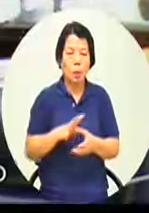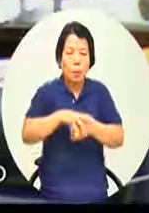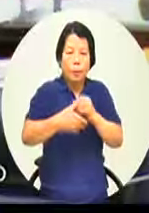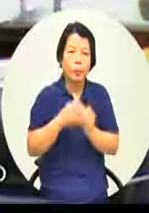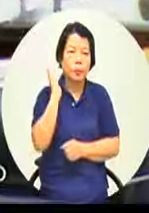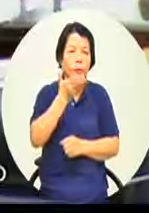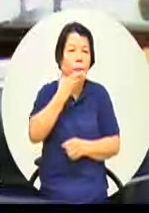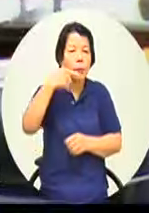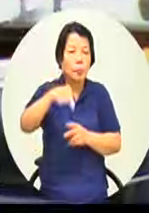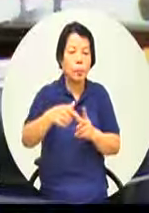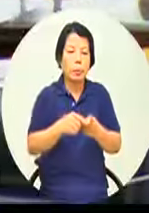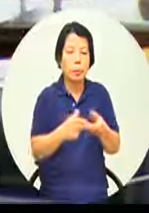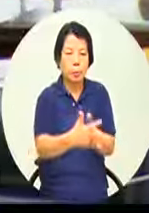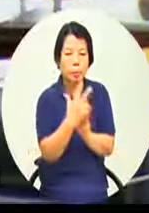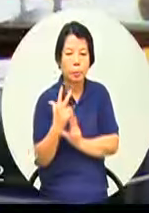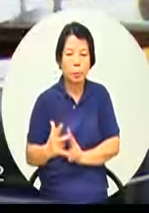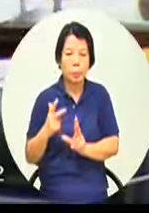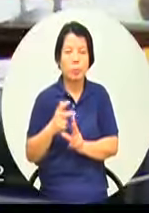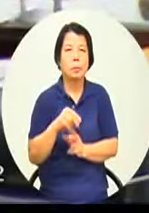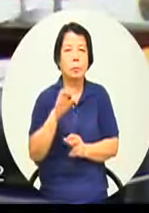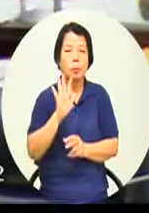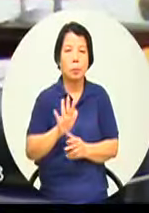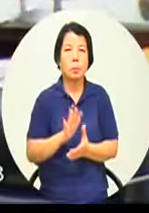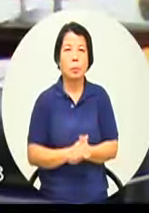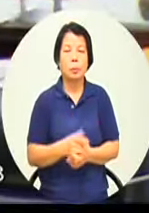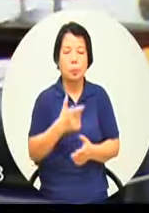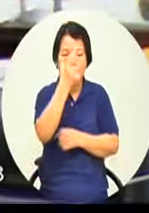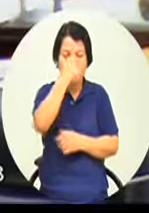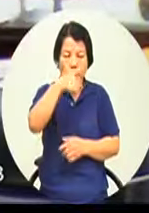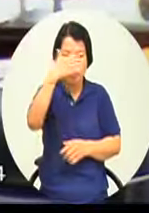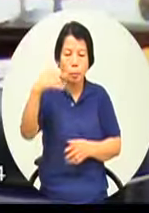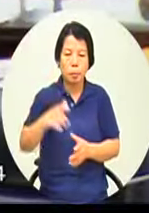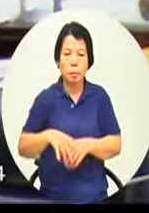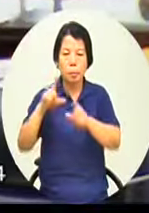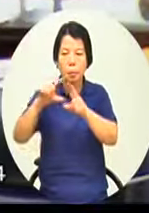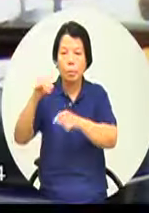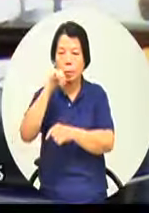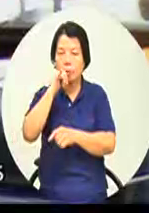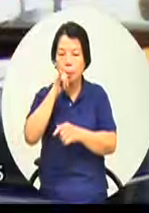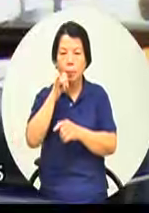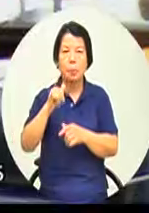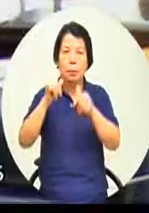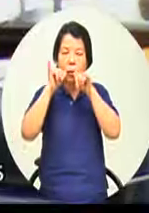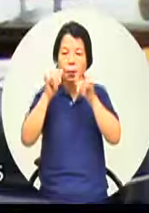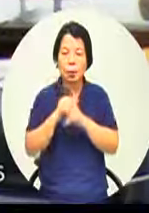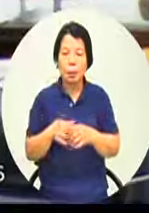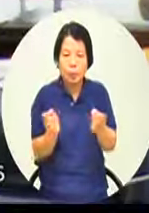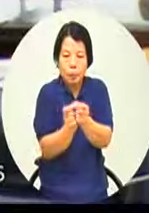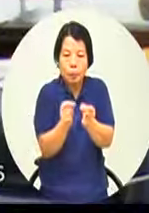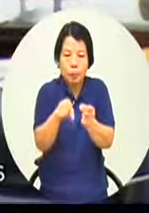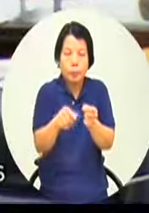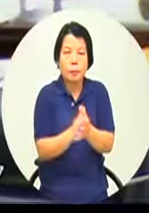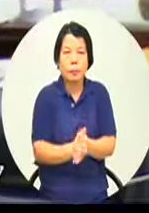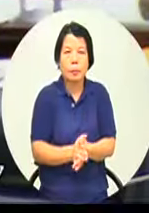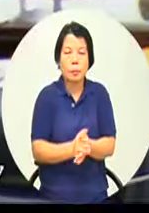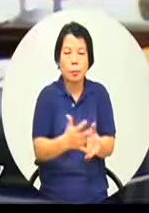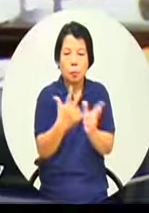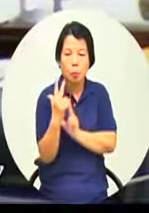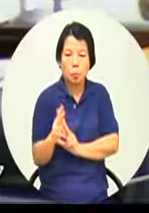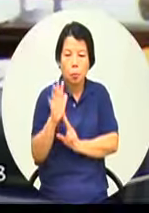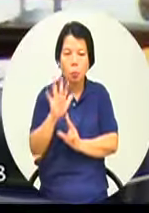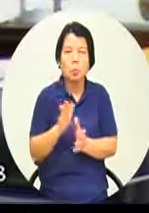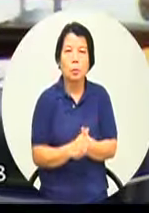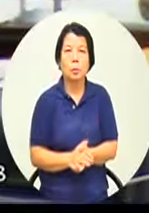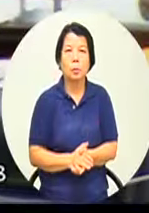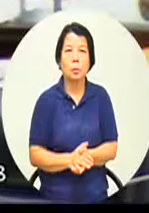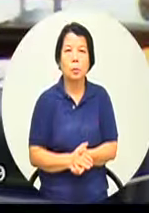含桥墩的部分哦。那在凤山跟大寮的交界处有一个路桥，多底下建国路去打下跟皮